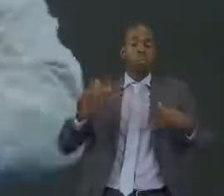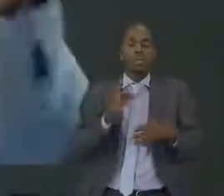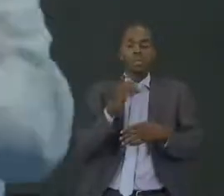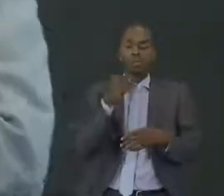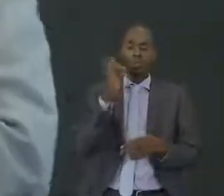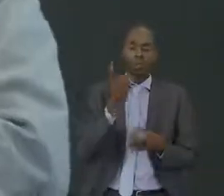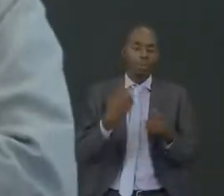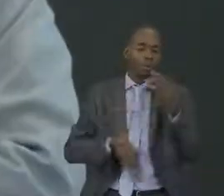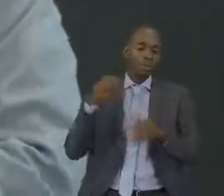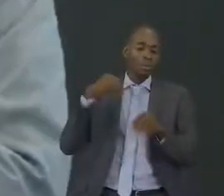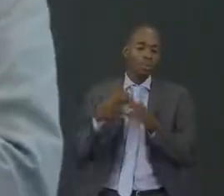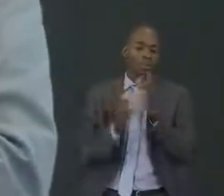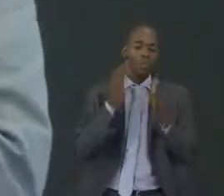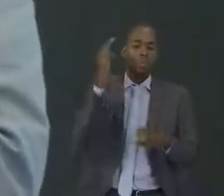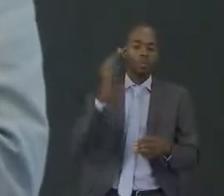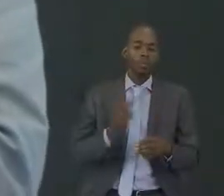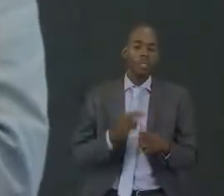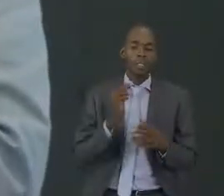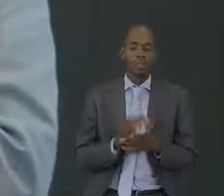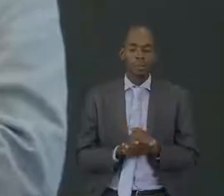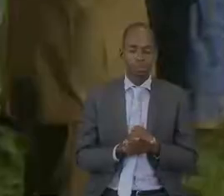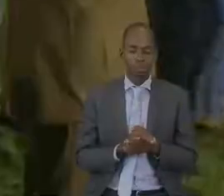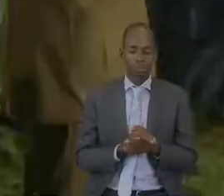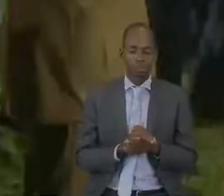au nom de Jésus.